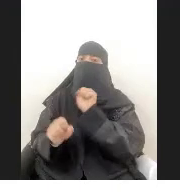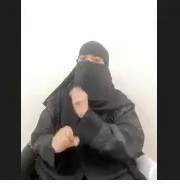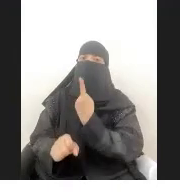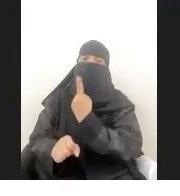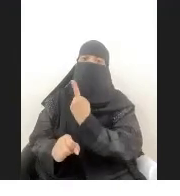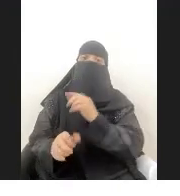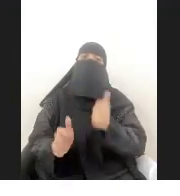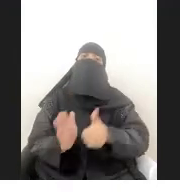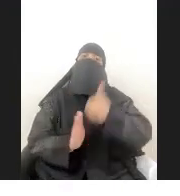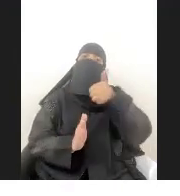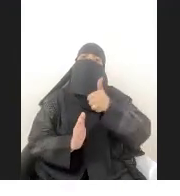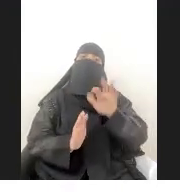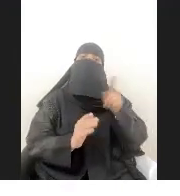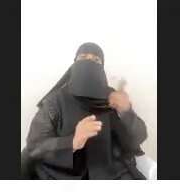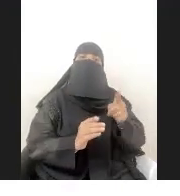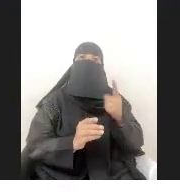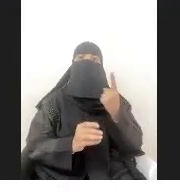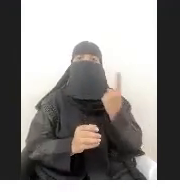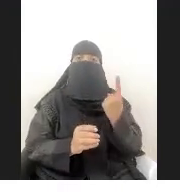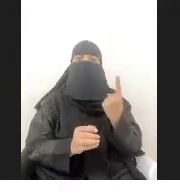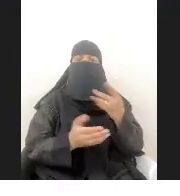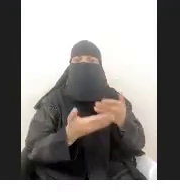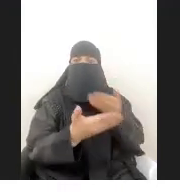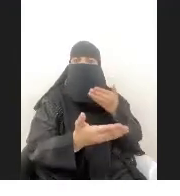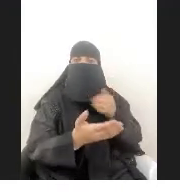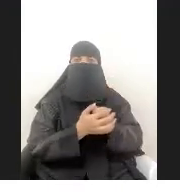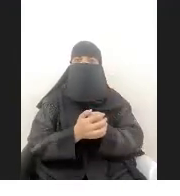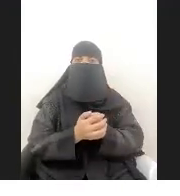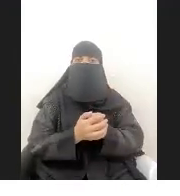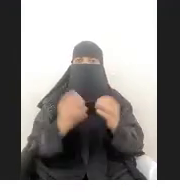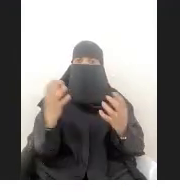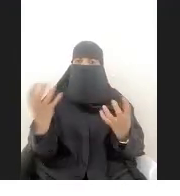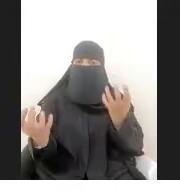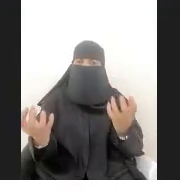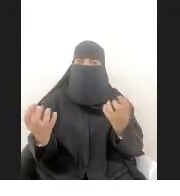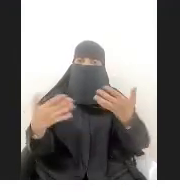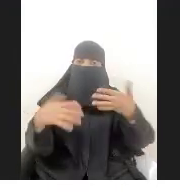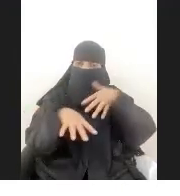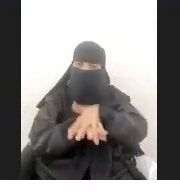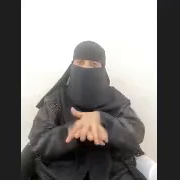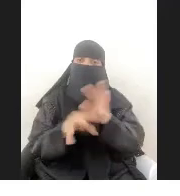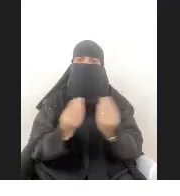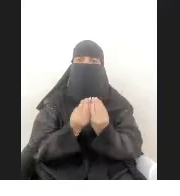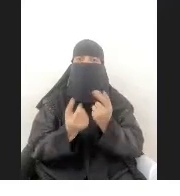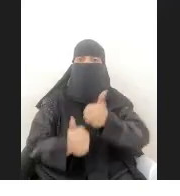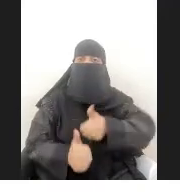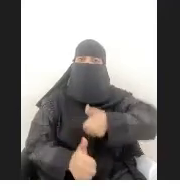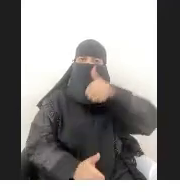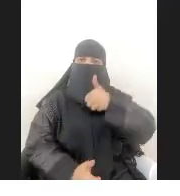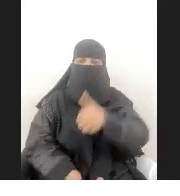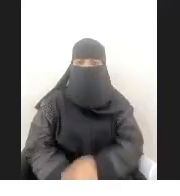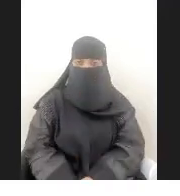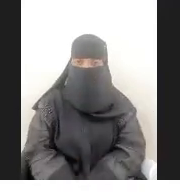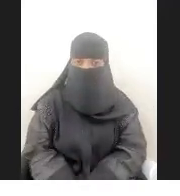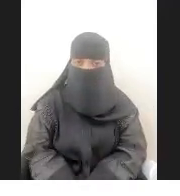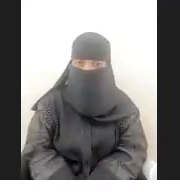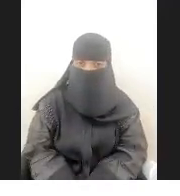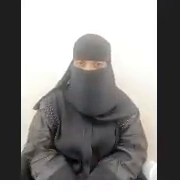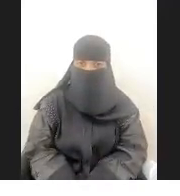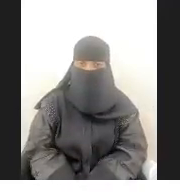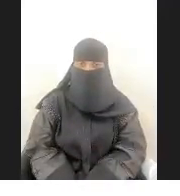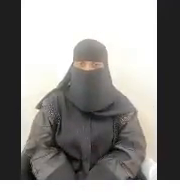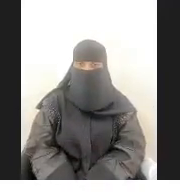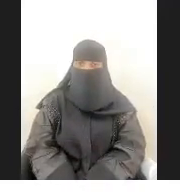بعد؟ ما الذي يمكن أن يجعل التعلم المدمج أسوأ ما في العالمين؟ يعني ممكن أن إحنا